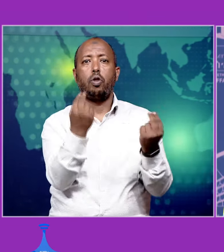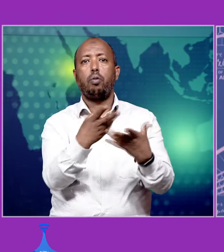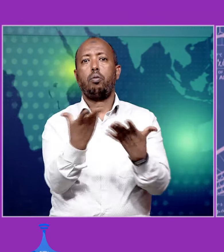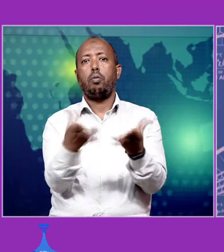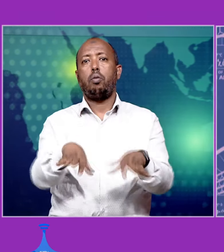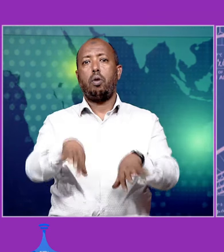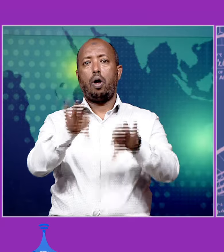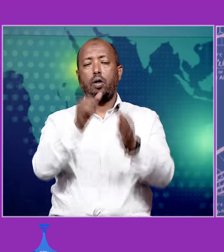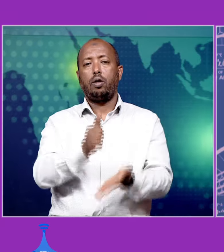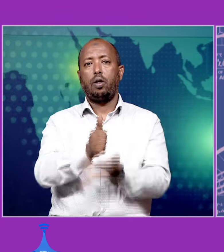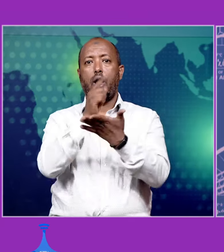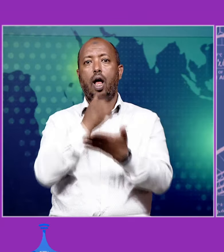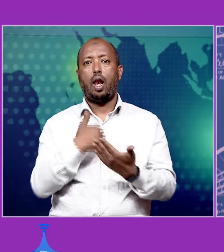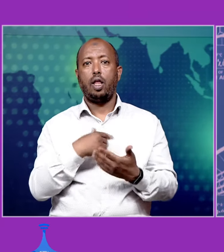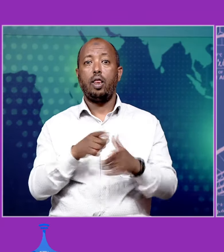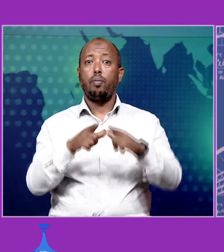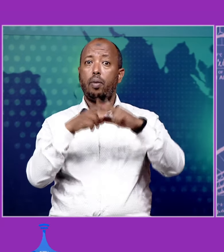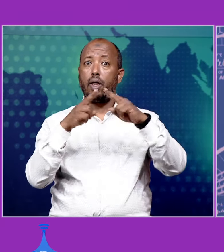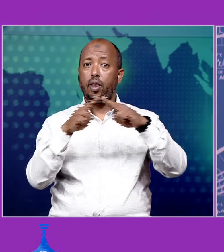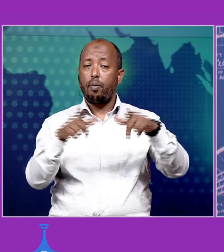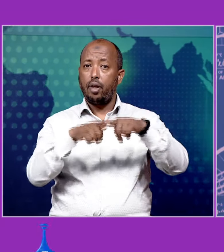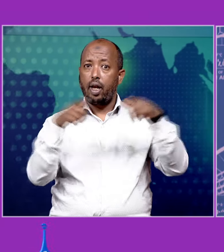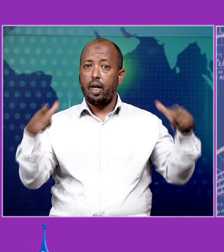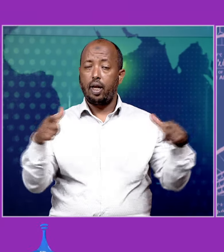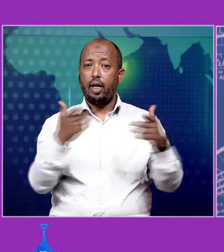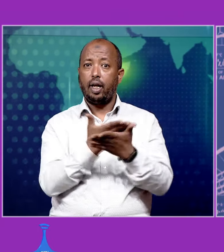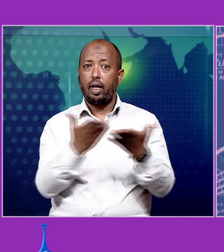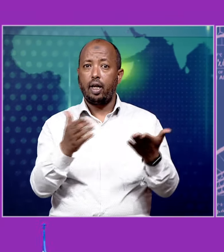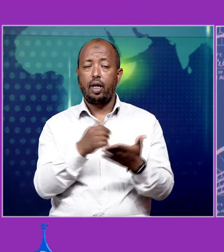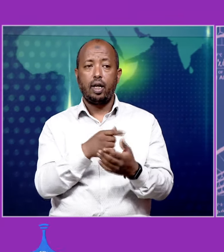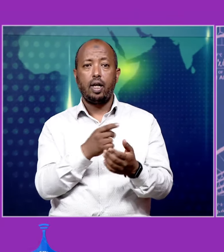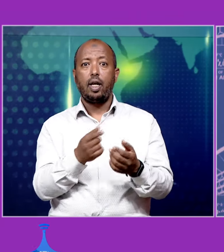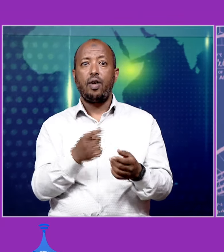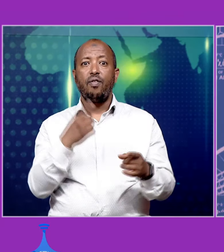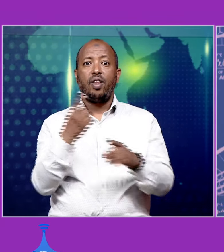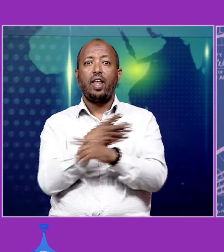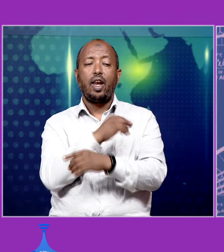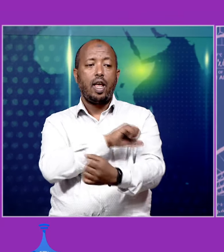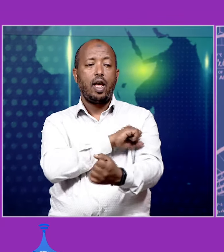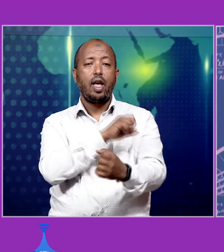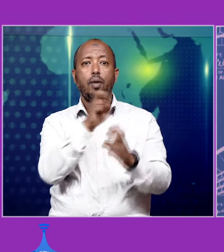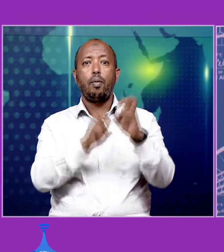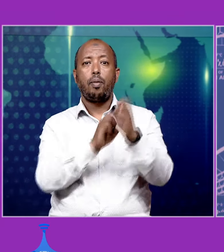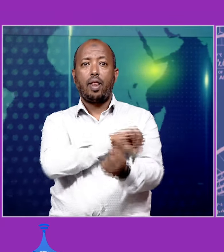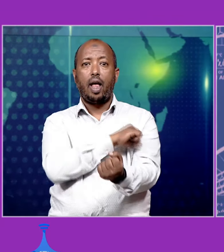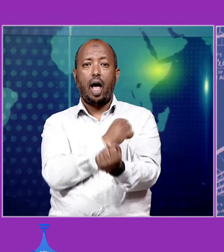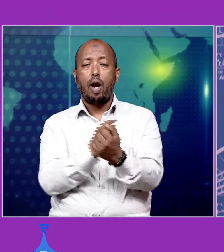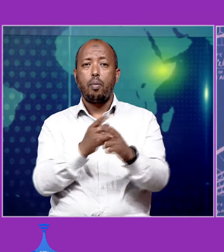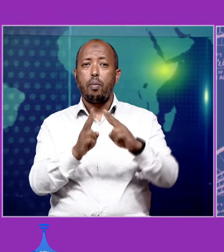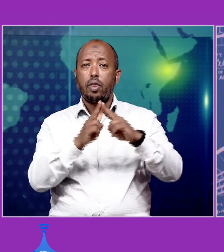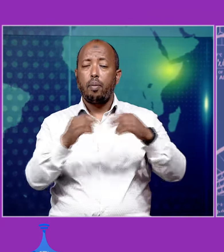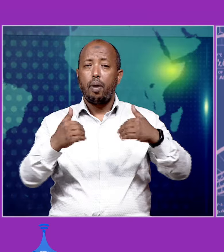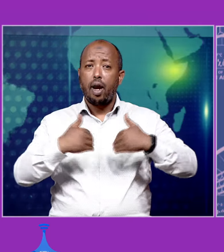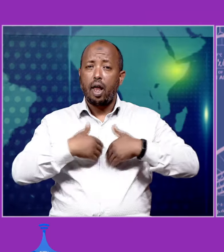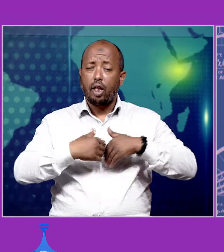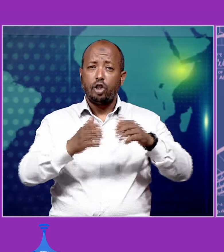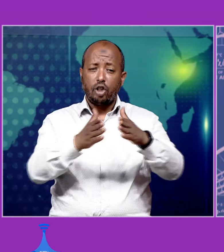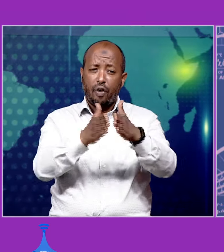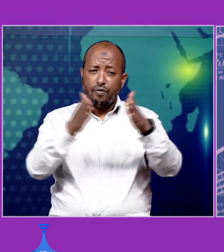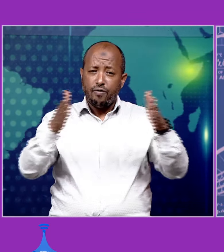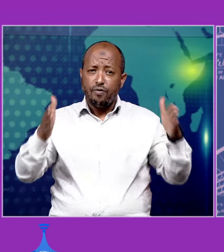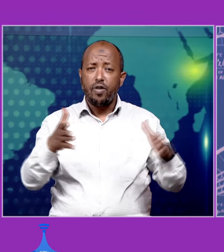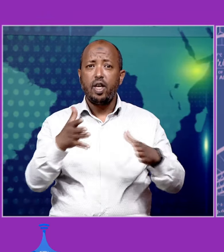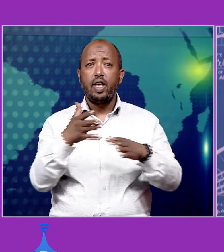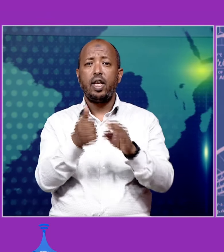ይገኛል። ትልቁ ነገር ከኤነርጂና አቪየሽን ዲፕሎማሲ አንጻር ኢትዮጵያ ያላትን ሰፊና እምቅ አቅም እሷ